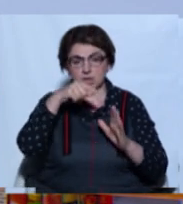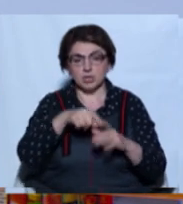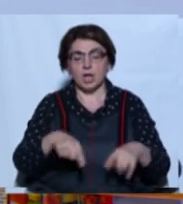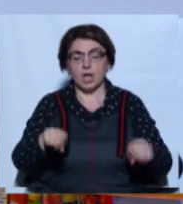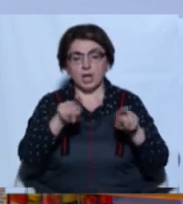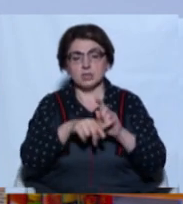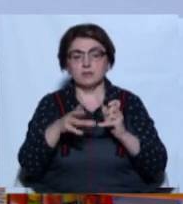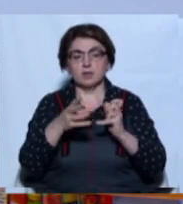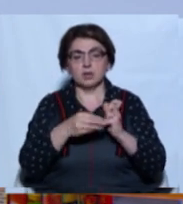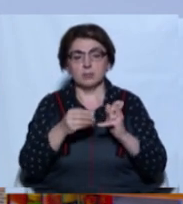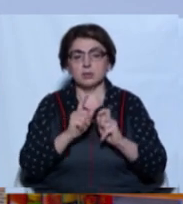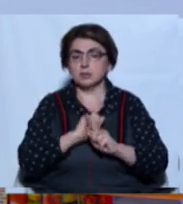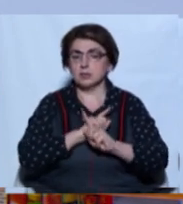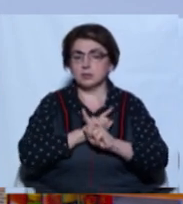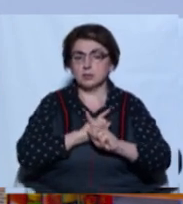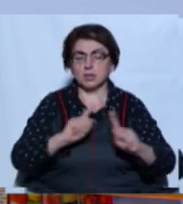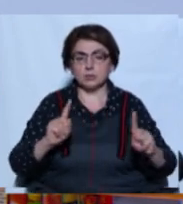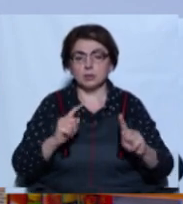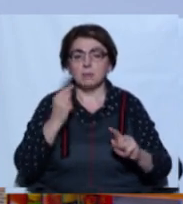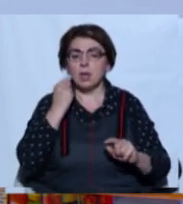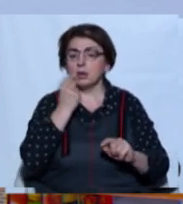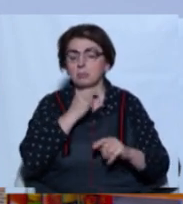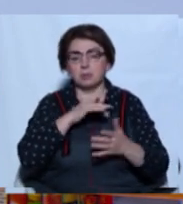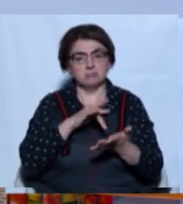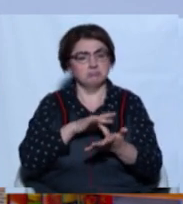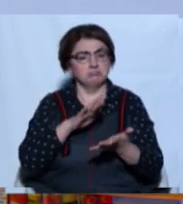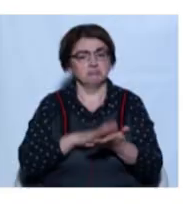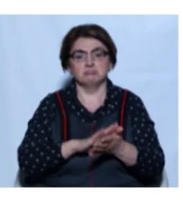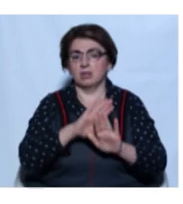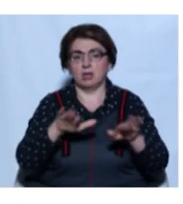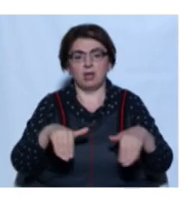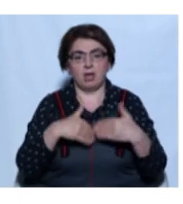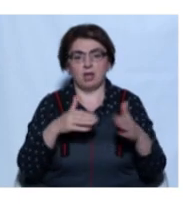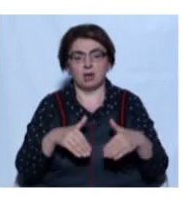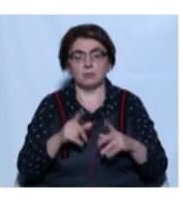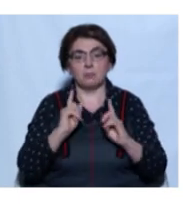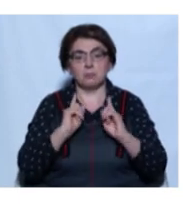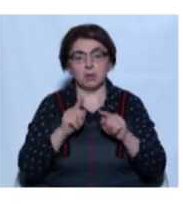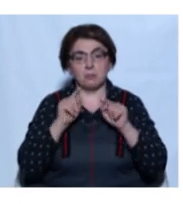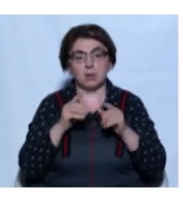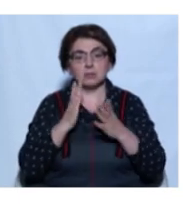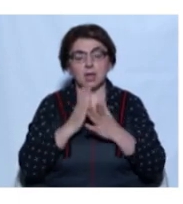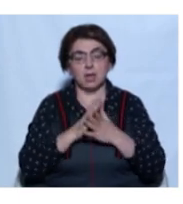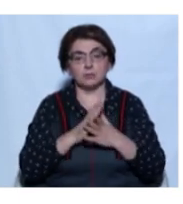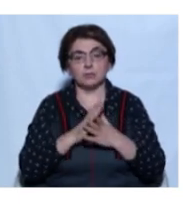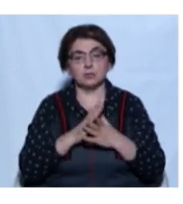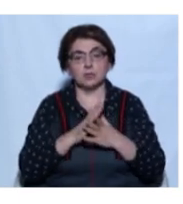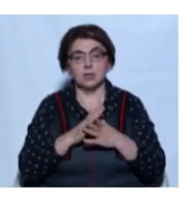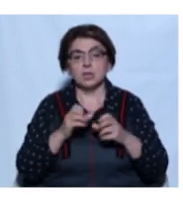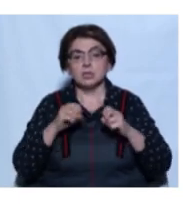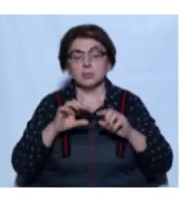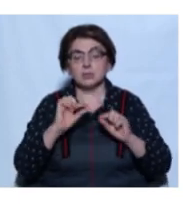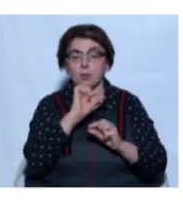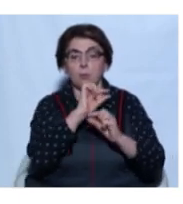და საოცარია, მაგრამ მას კბილები საერთოდ არ აქვს. სამაგიეროდ მას აქვს ესეთი